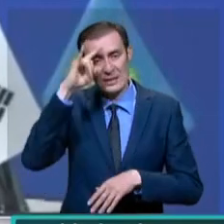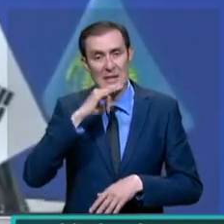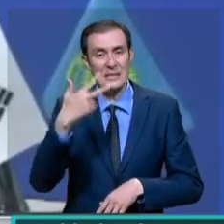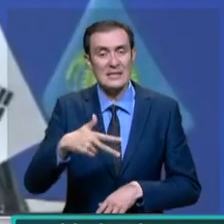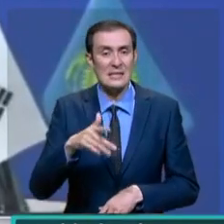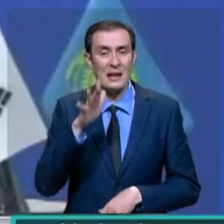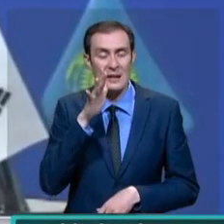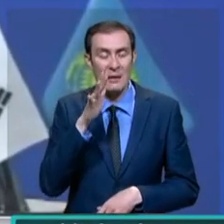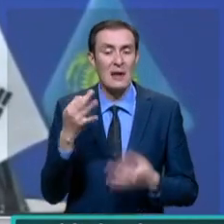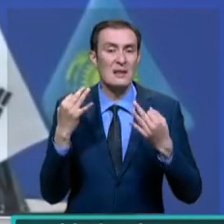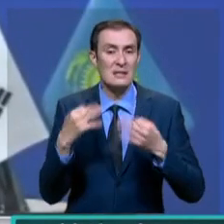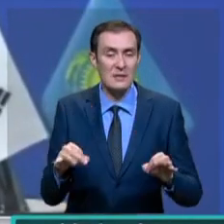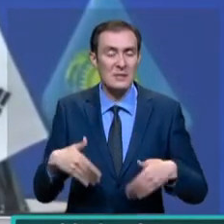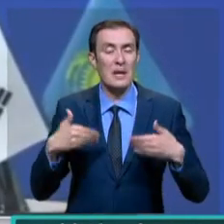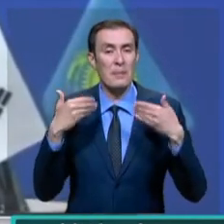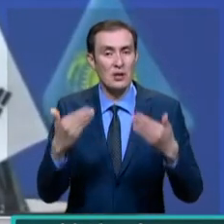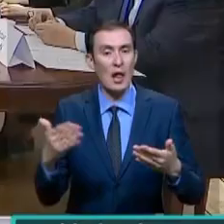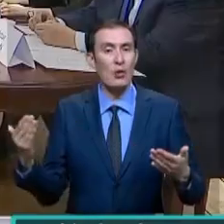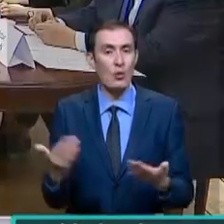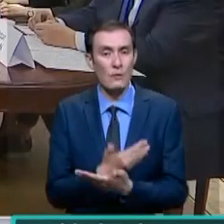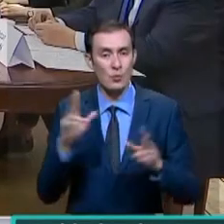30-летием независимости и пожелал новых успехов